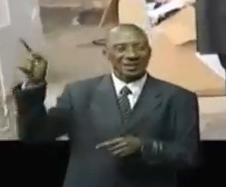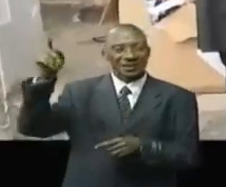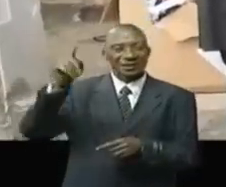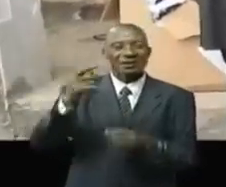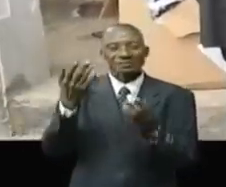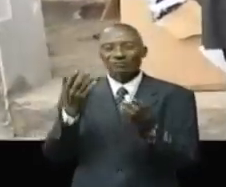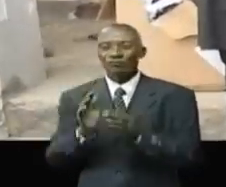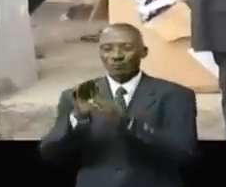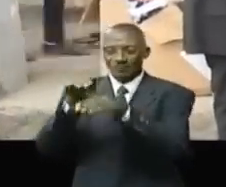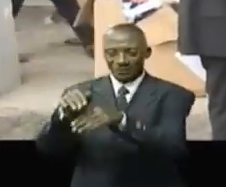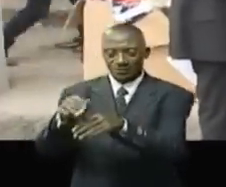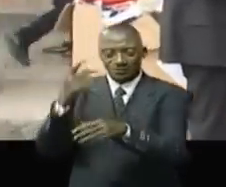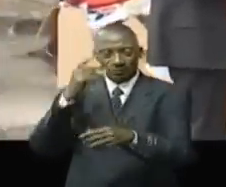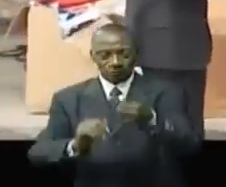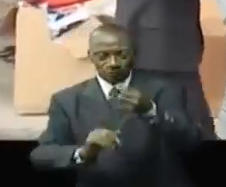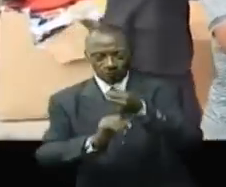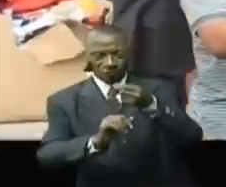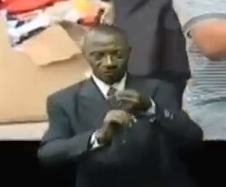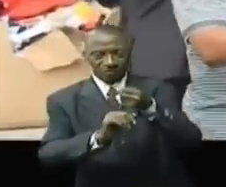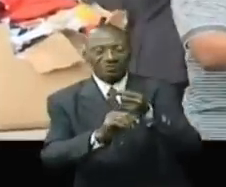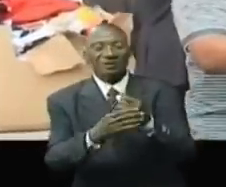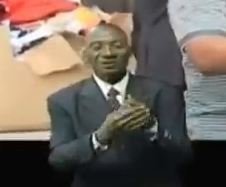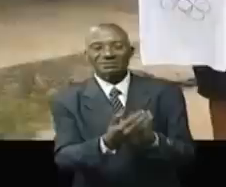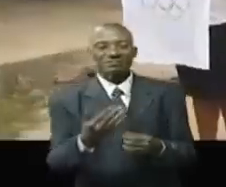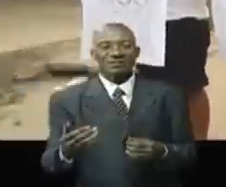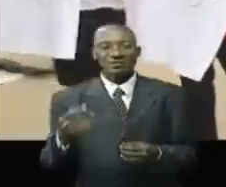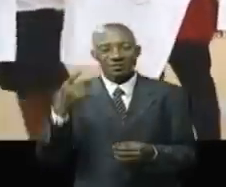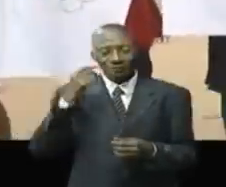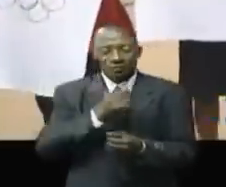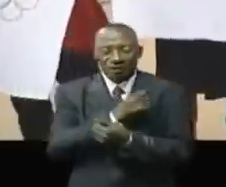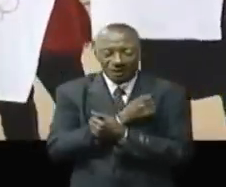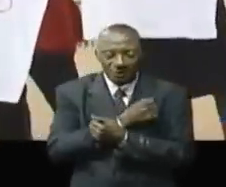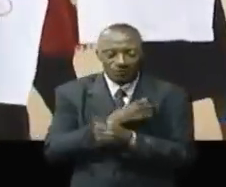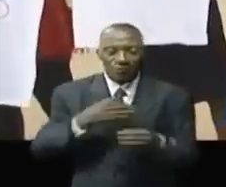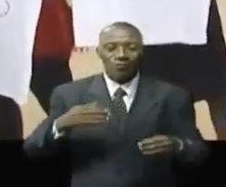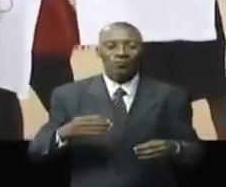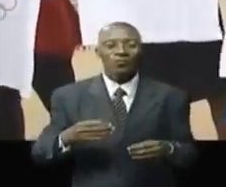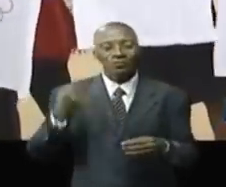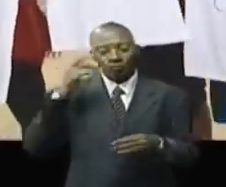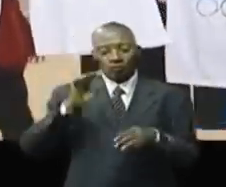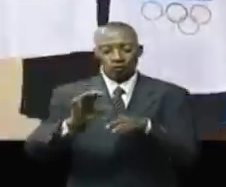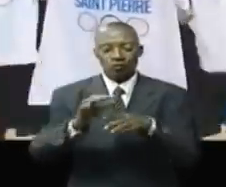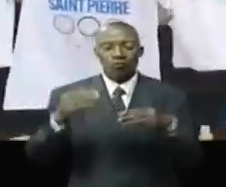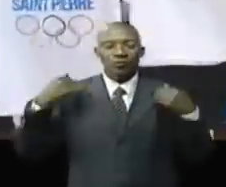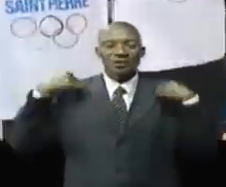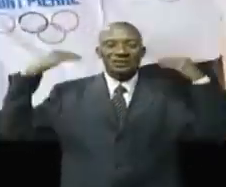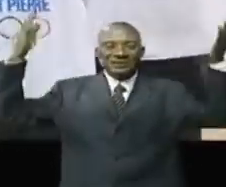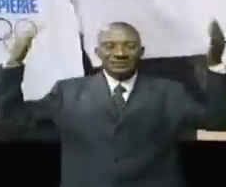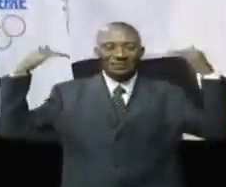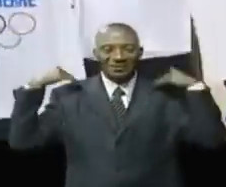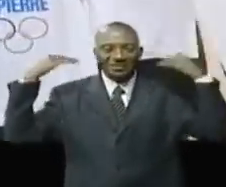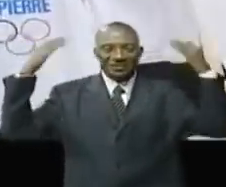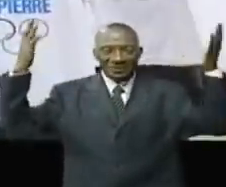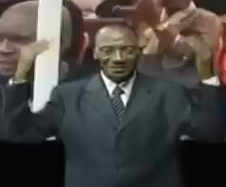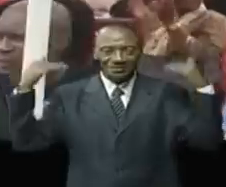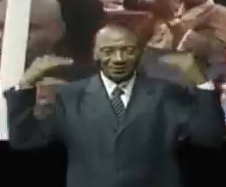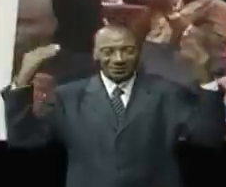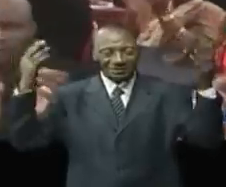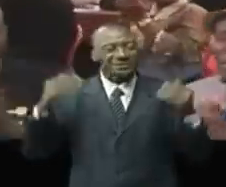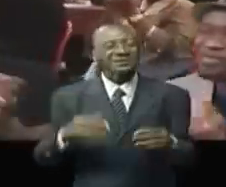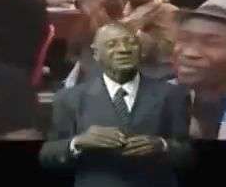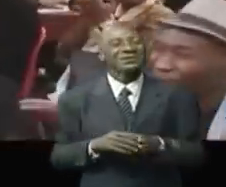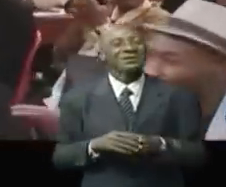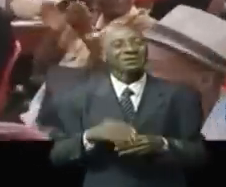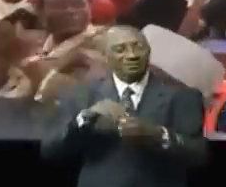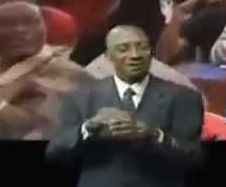ses élèves que cette option de l'éducation physique est pour la vie. D'autres anciens éducateurs étaient aussi associés, les cas de